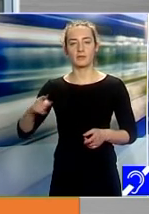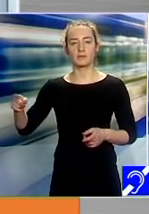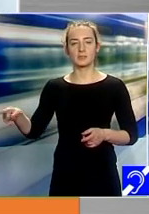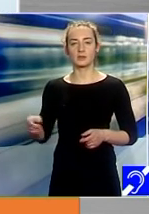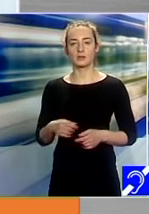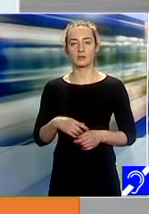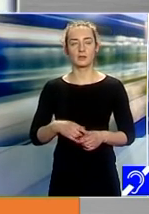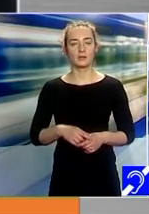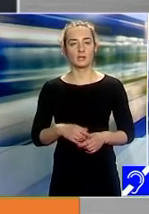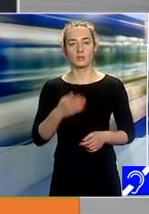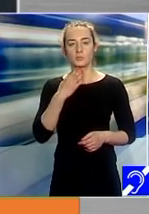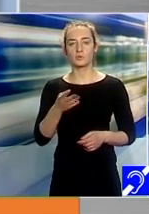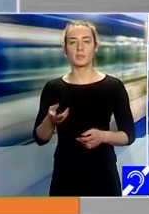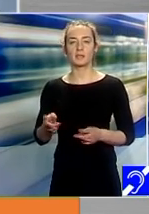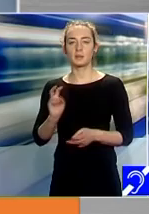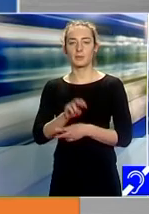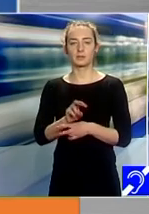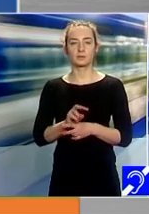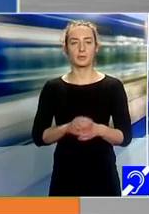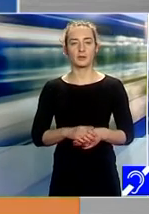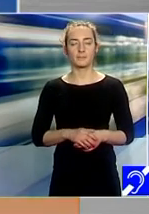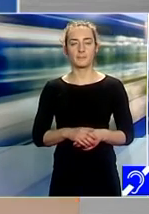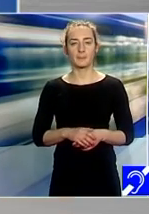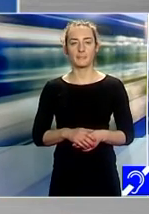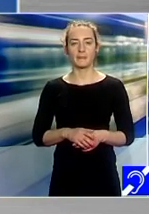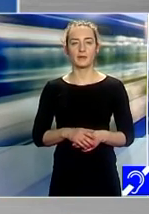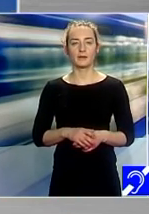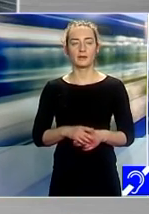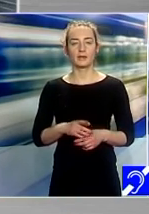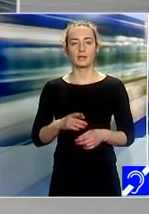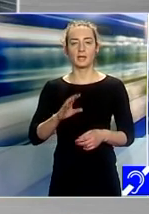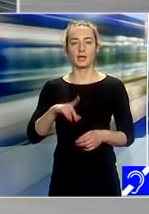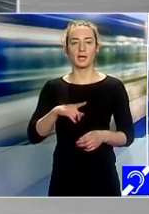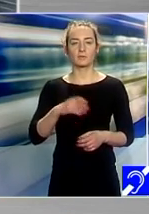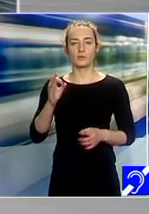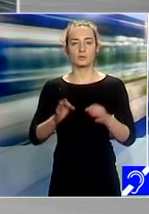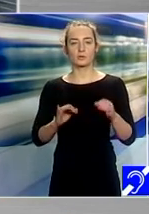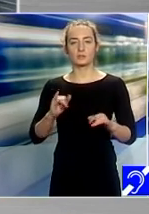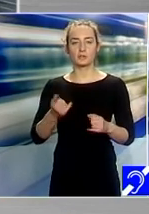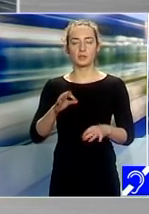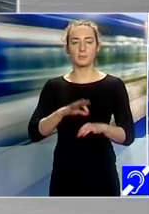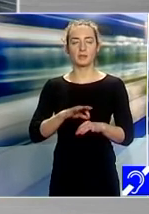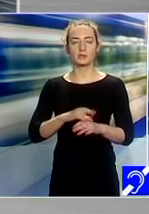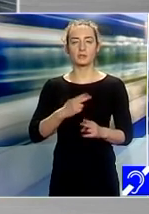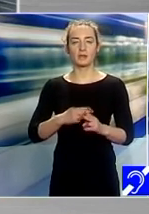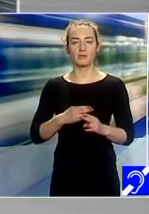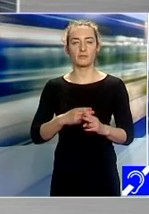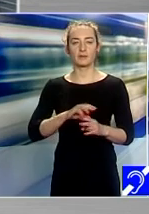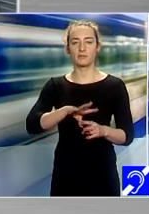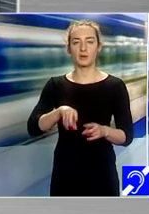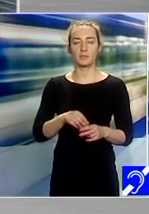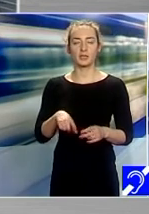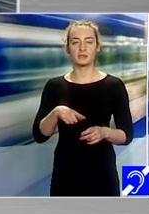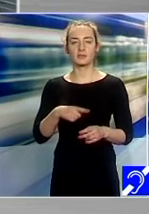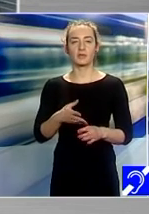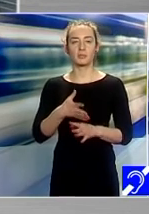pentru intervenție. Și eu vă mulțumesc. La revedere! Ar fi o soluție ca și medicii de familie să fie implicați în campania asta de informare? Sigur.